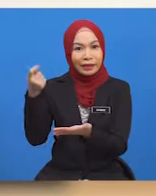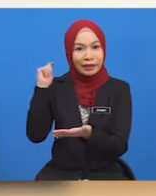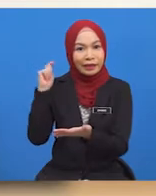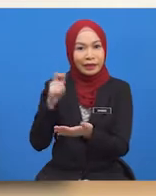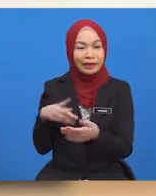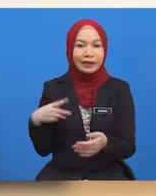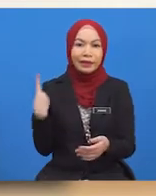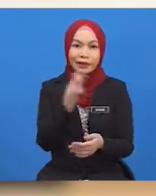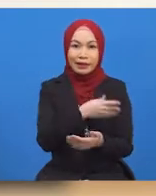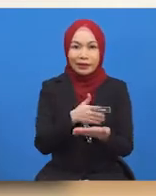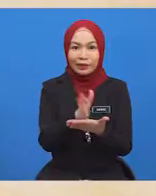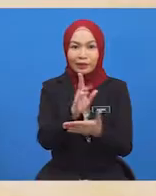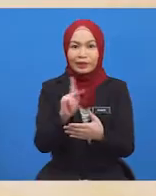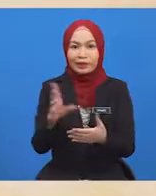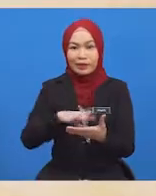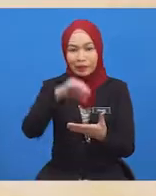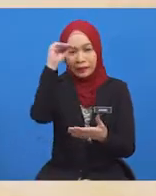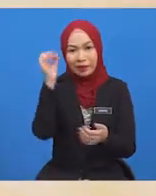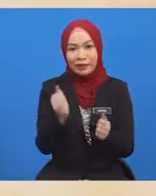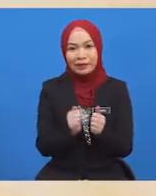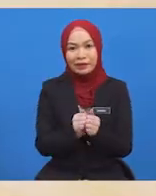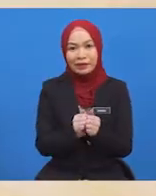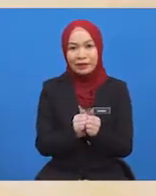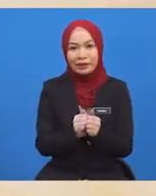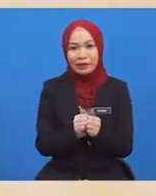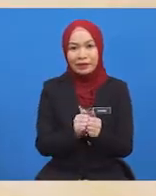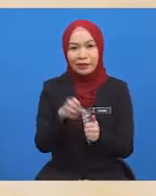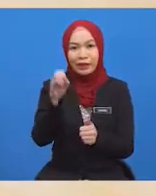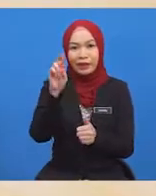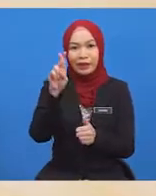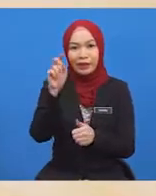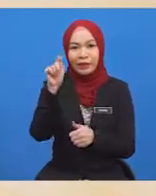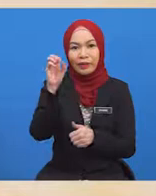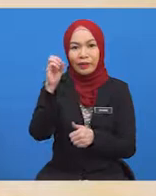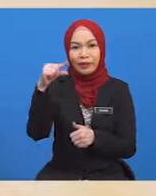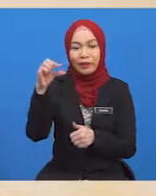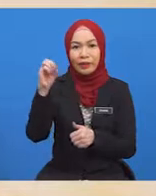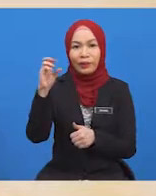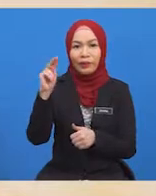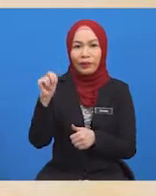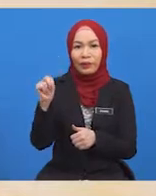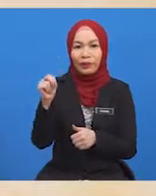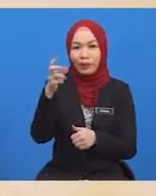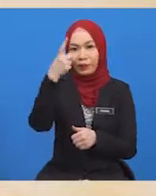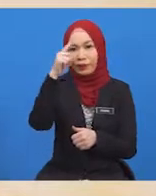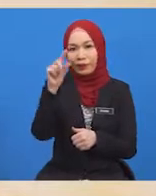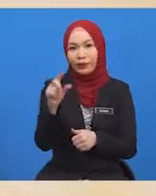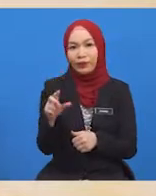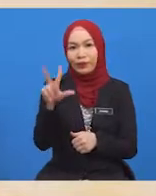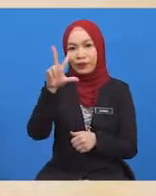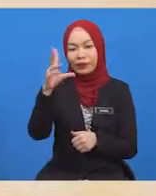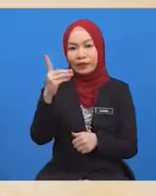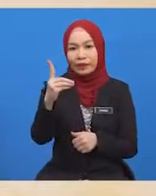Kita teruskan pembelajaran kita dengan uncuran ortogon bagi objek tiga dimensi. Lihat rajah